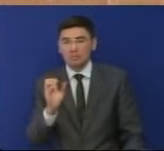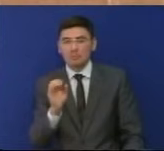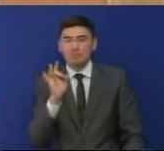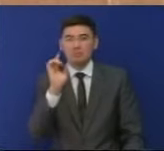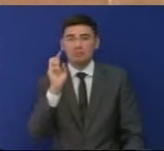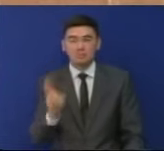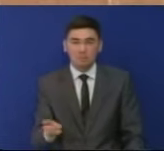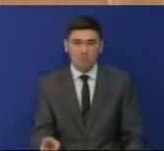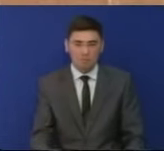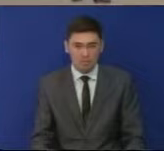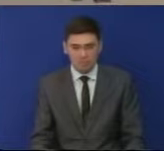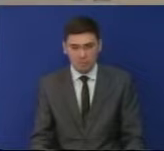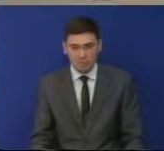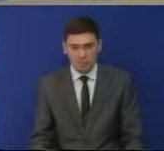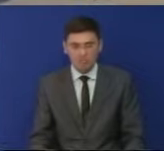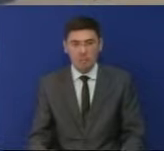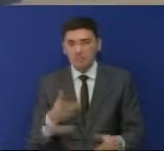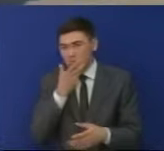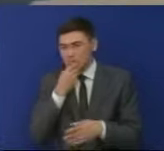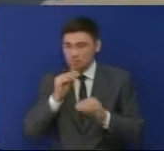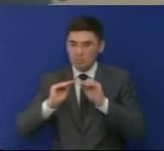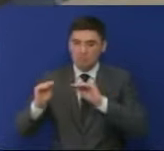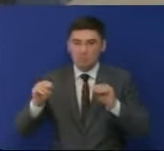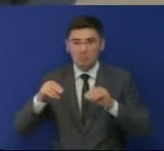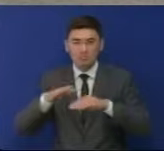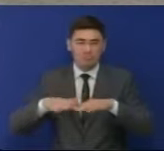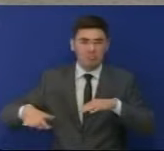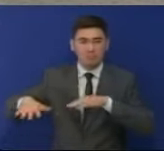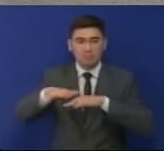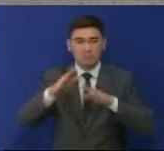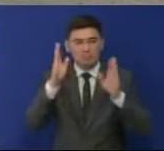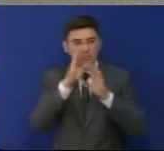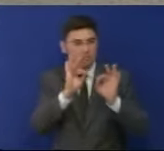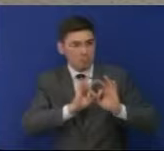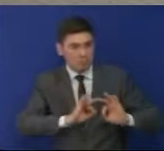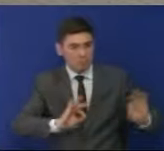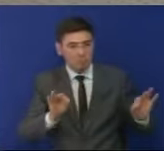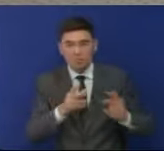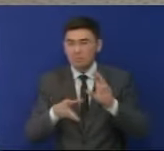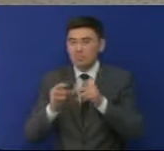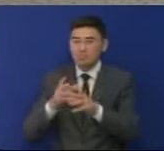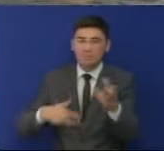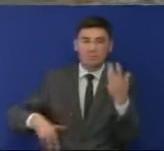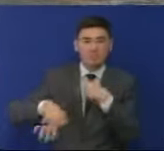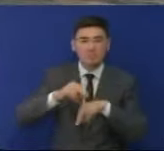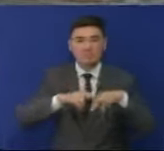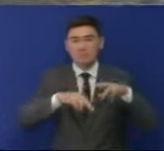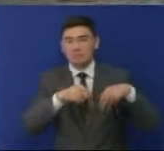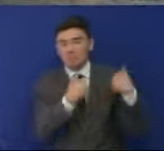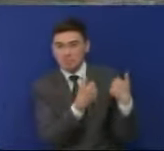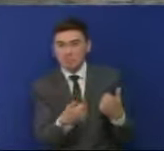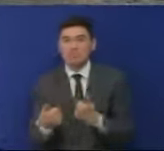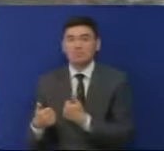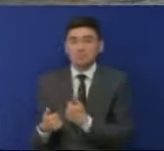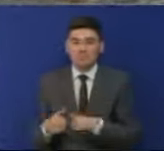готовился по-особенному. Красиво украшенная площадь, отличная погода и хорошее настроение способствовали общей атмосфере праздника.